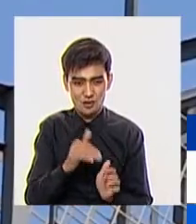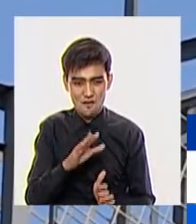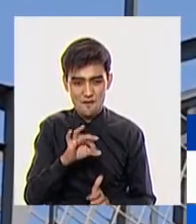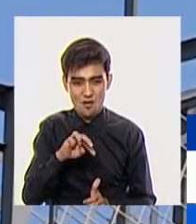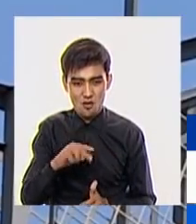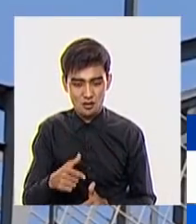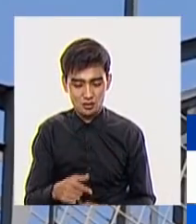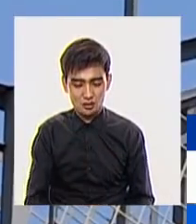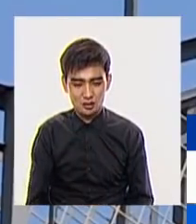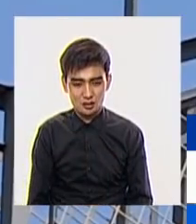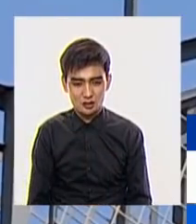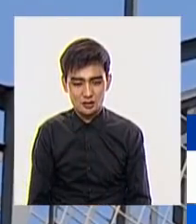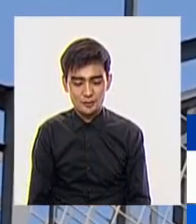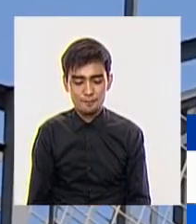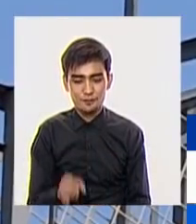вольт.